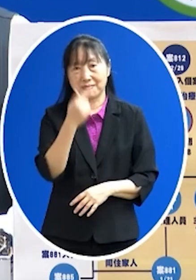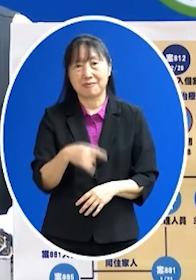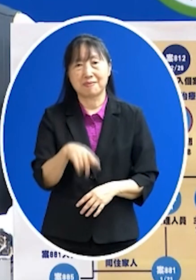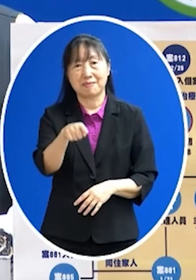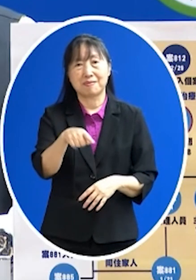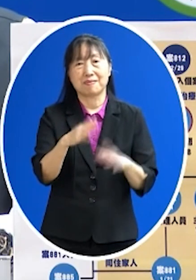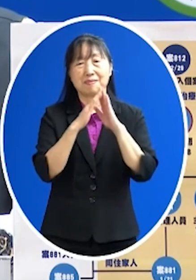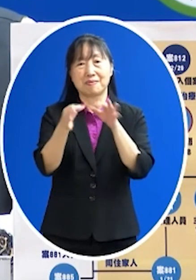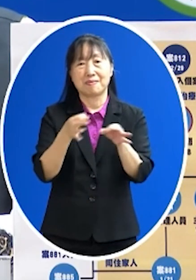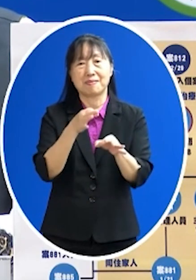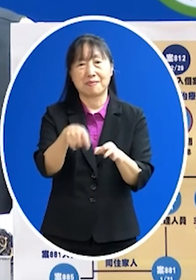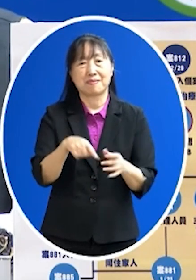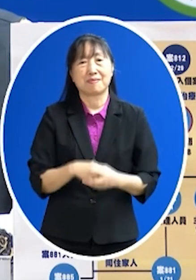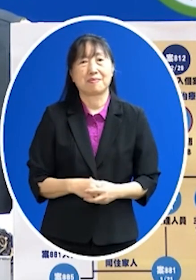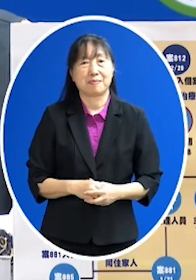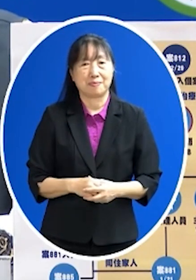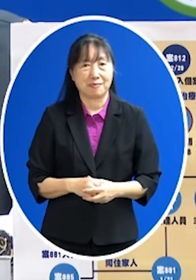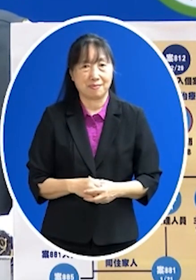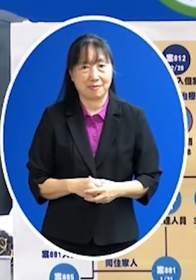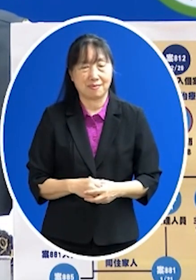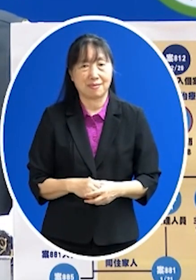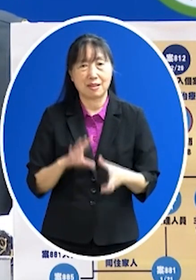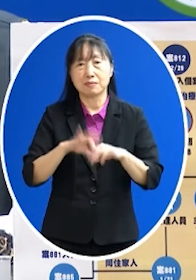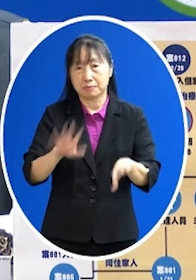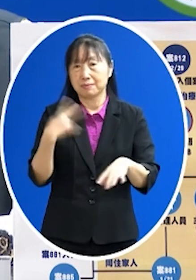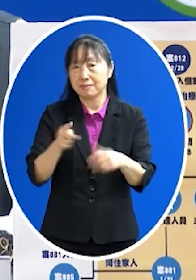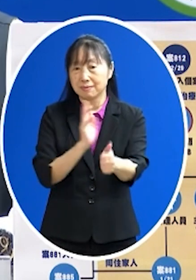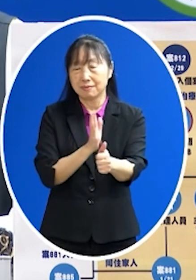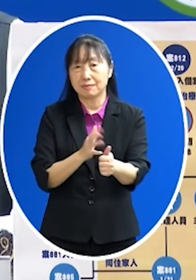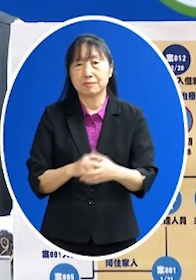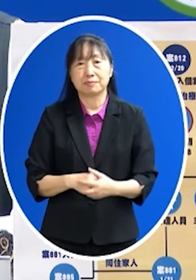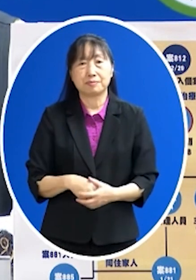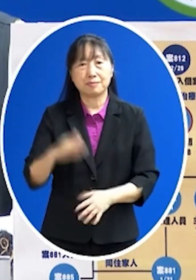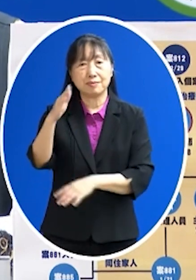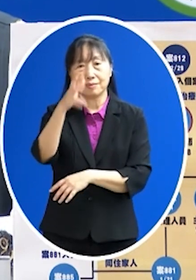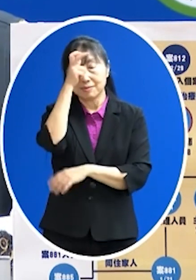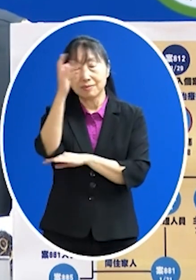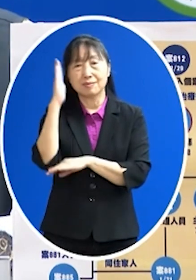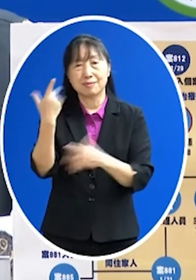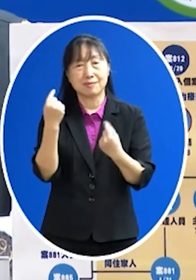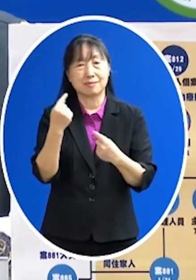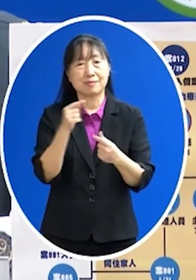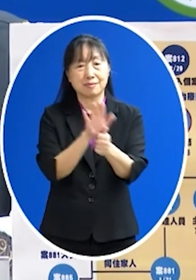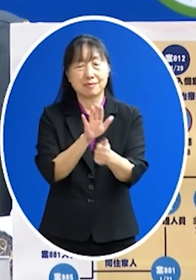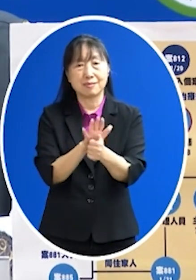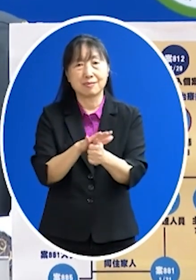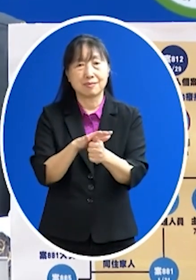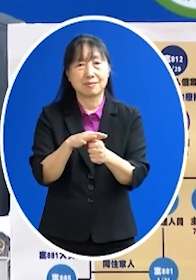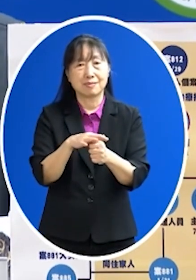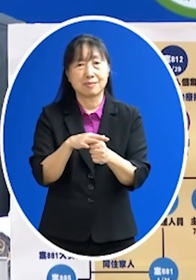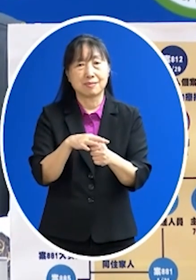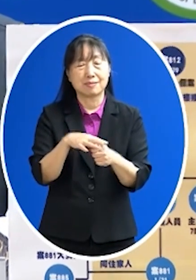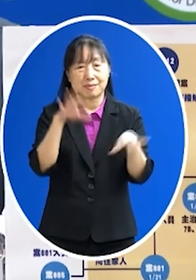场，好，现在大家在哈，在我们在问，然后跟哈警政哈相关的一个路径的一个查询哈，